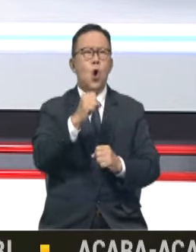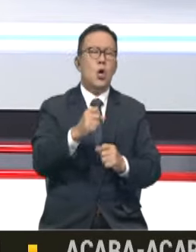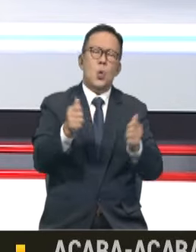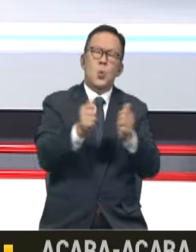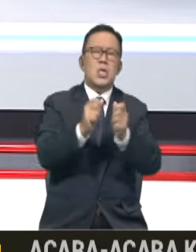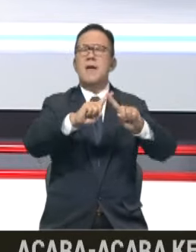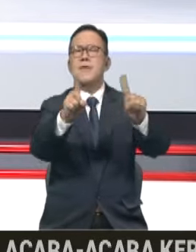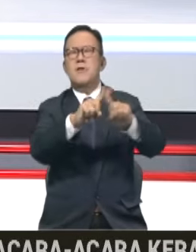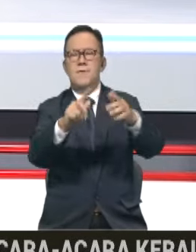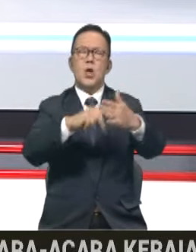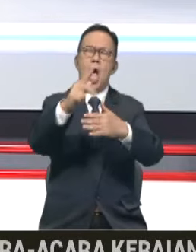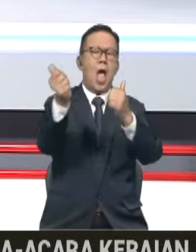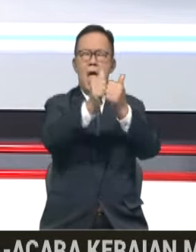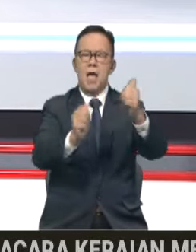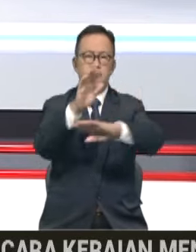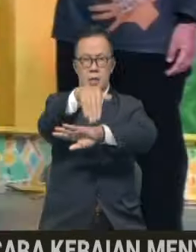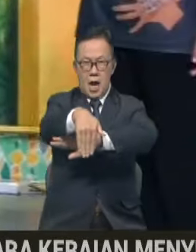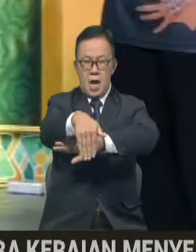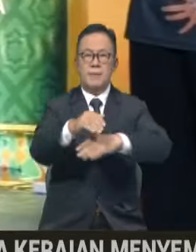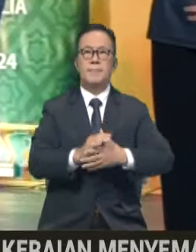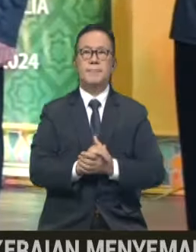pelbagai persembahan setiap malam.